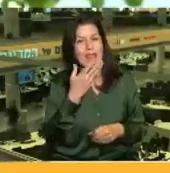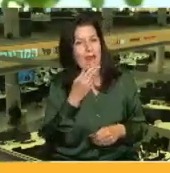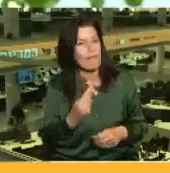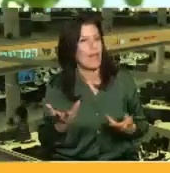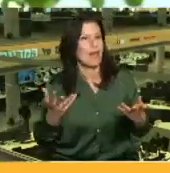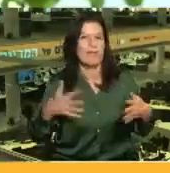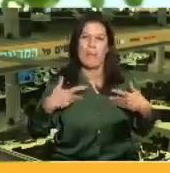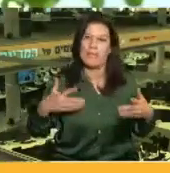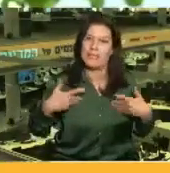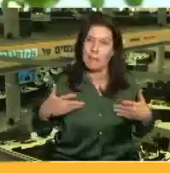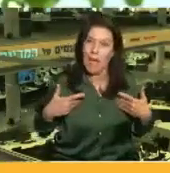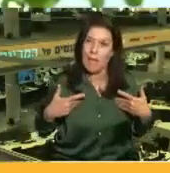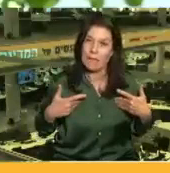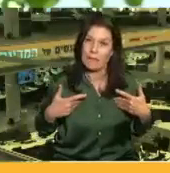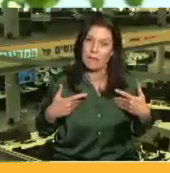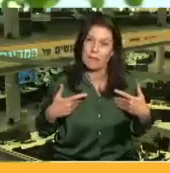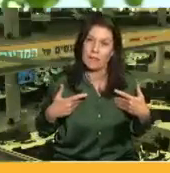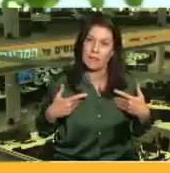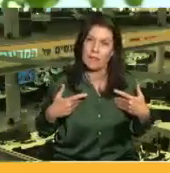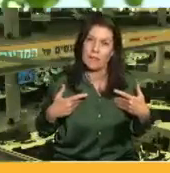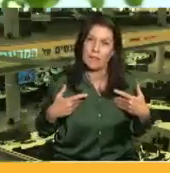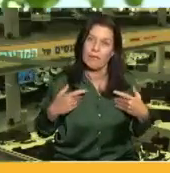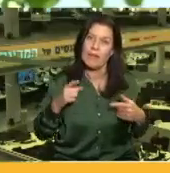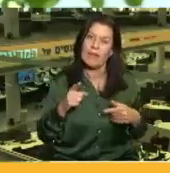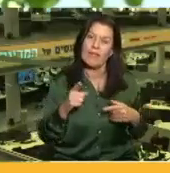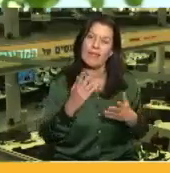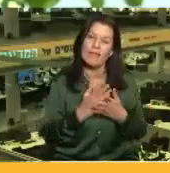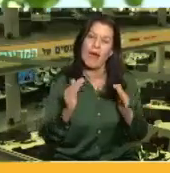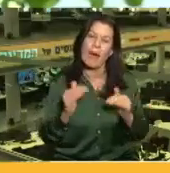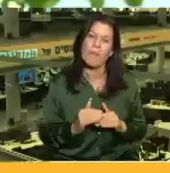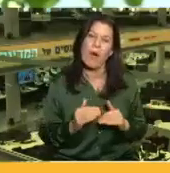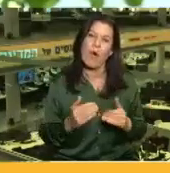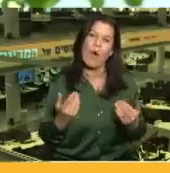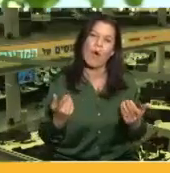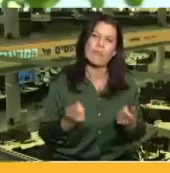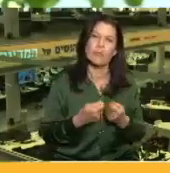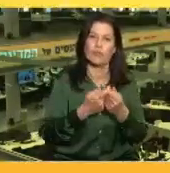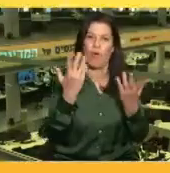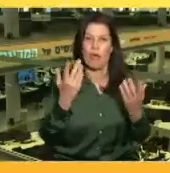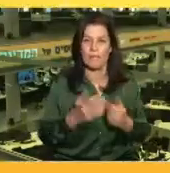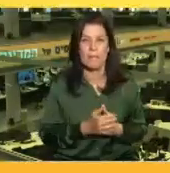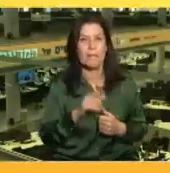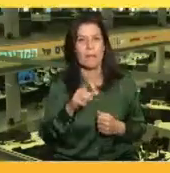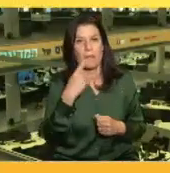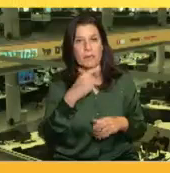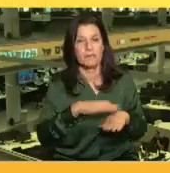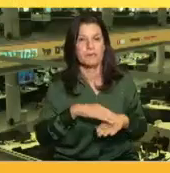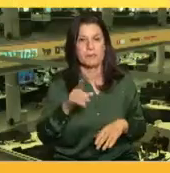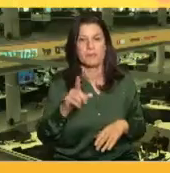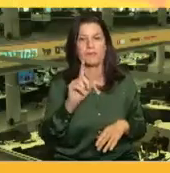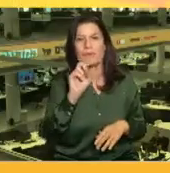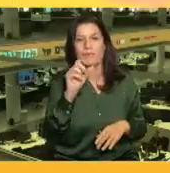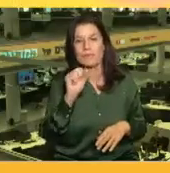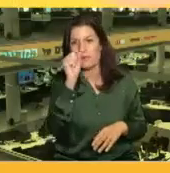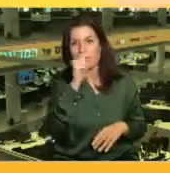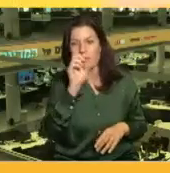ובאושר ובשמחה, זה הופכת טיפה לפחות רלוונטית, ואנחנו רואים את זה, אנחנו רואים את... שירי, פה את מכניסה העניין של זמרים ותיקים וזמרות